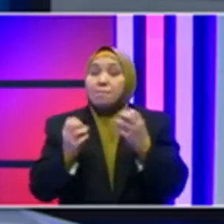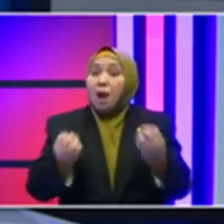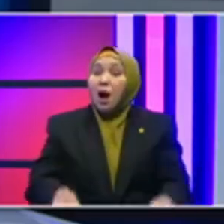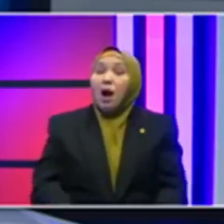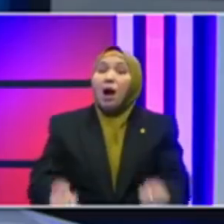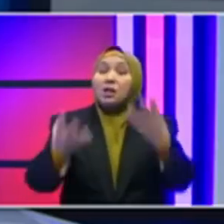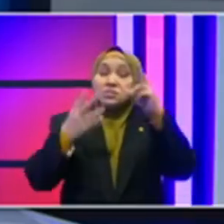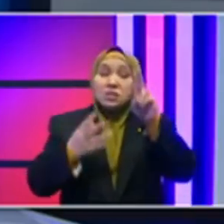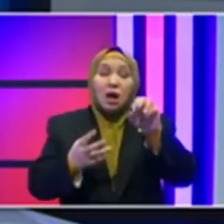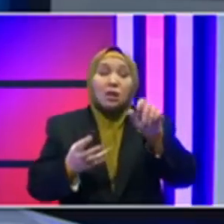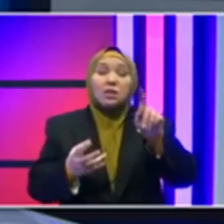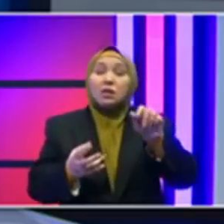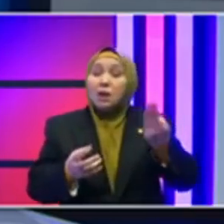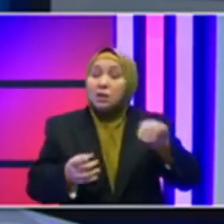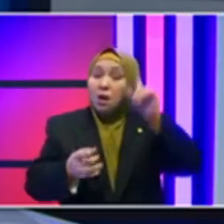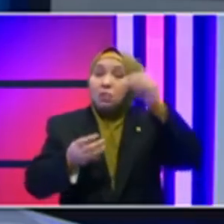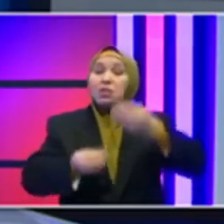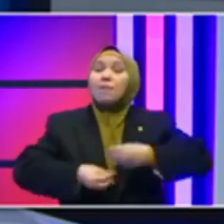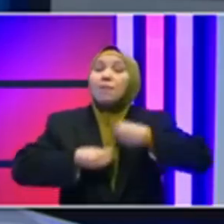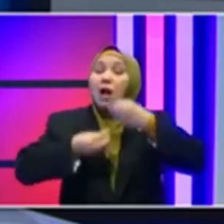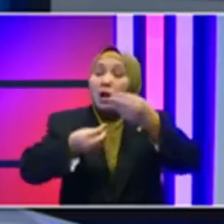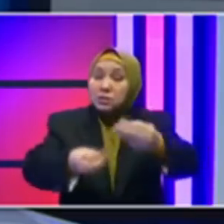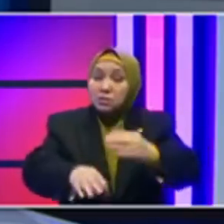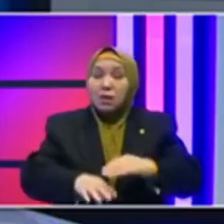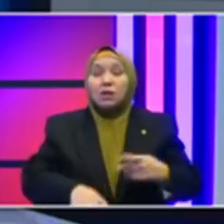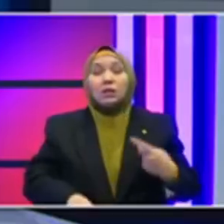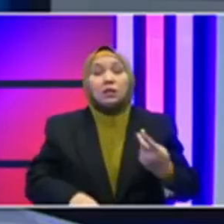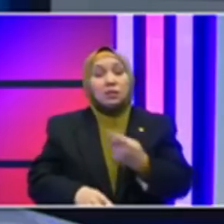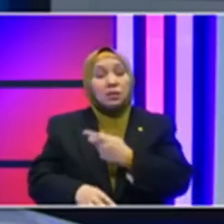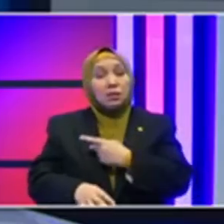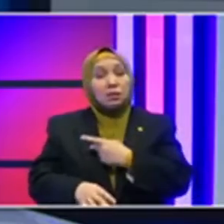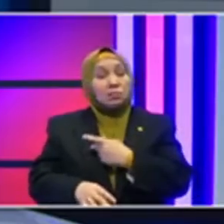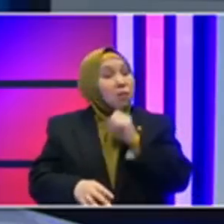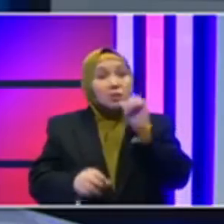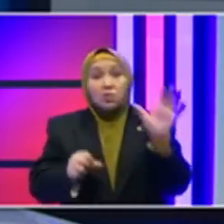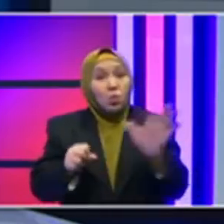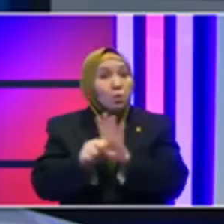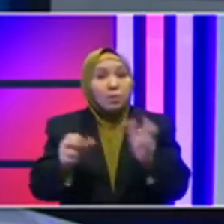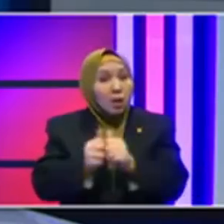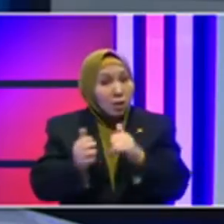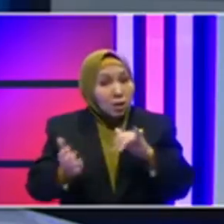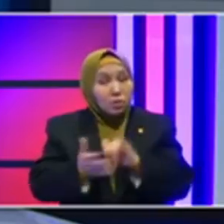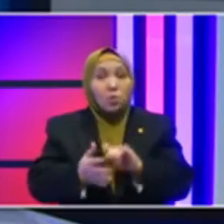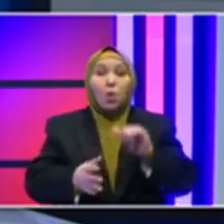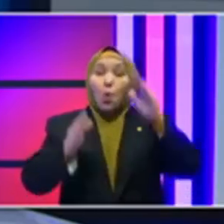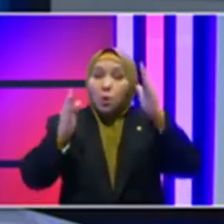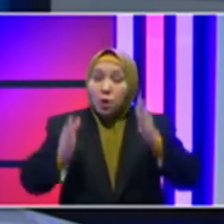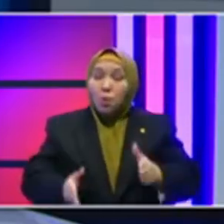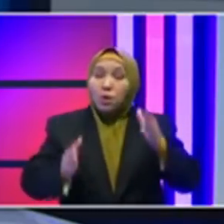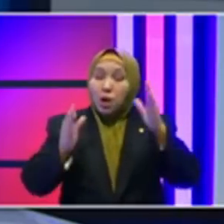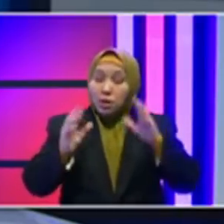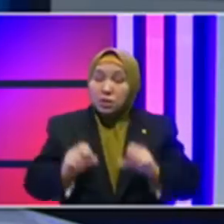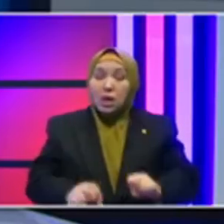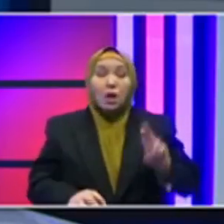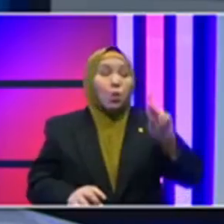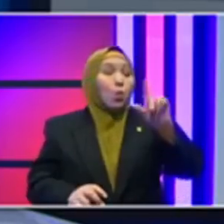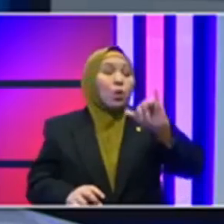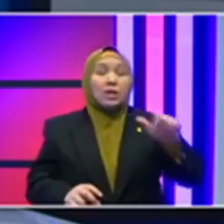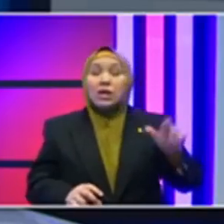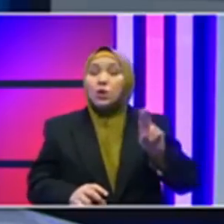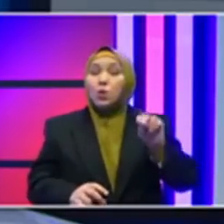nikmat yang Allah Subhanahu Wa Ta'ala berikan kepada kita tidak cukup dengan itu orang-orang yang Ulin Nuha ini